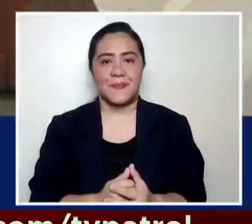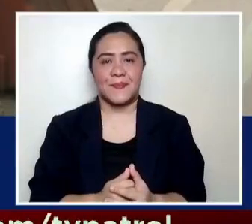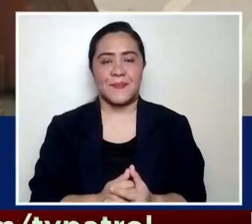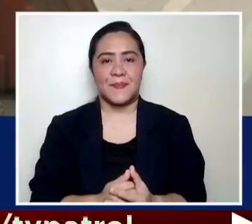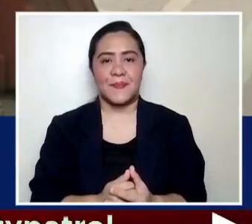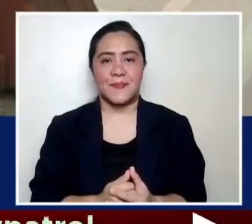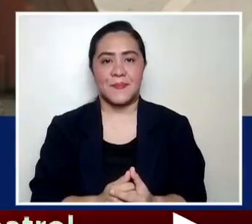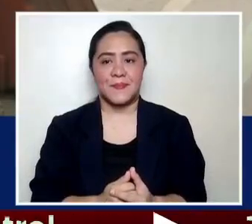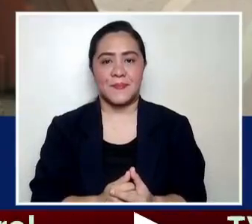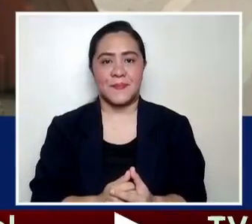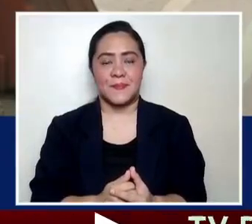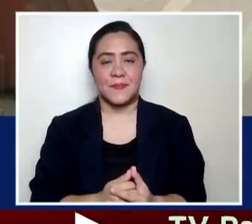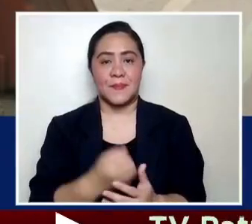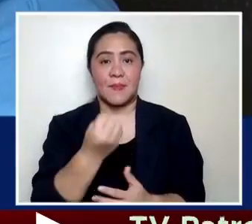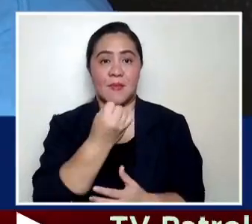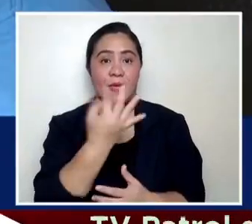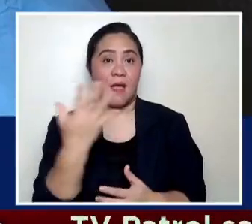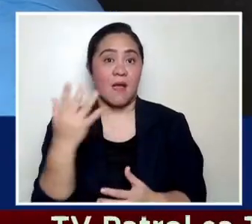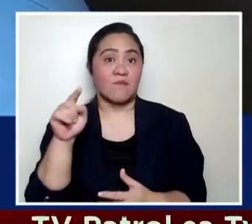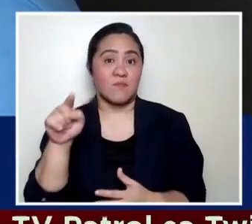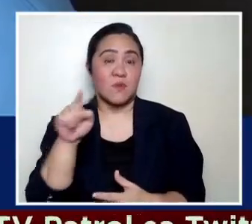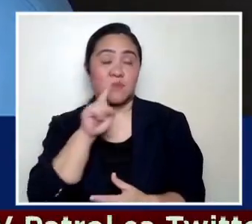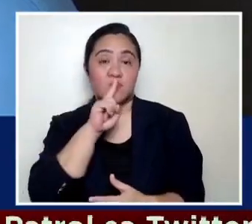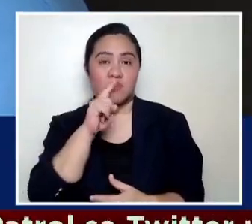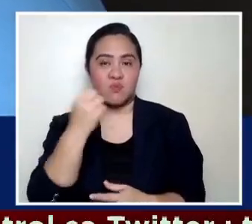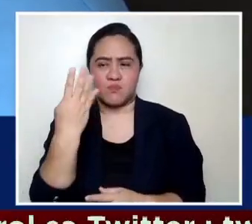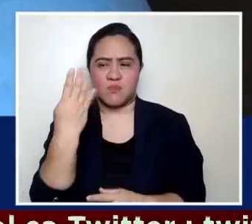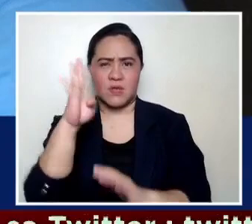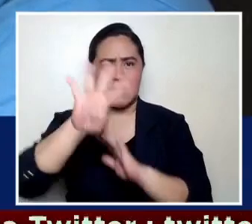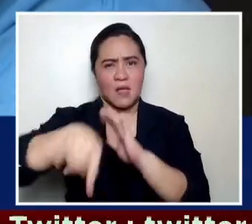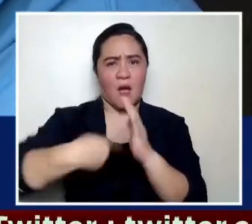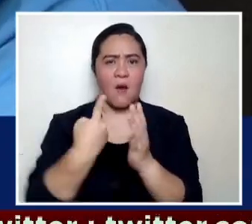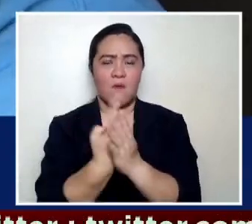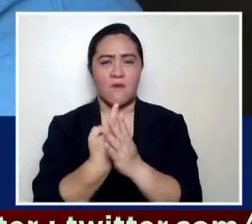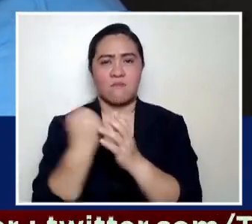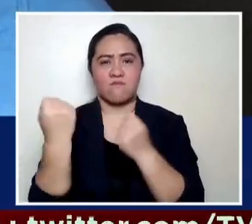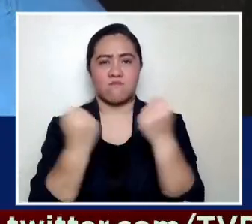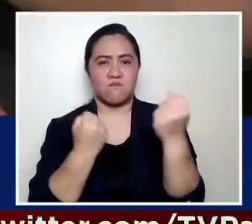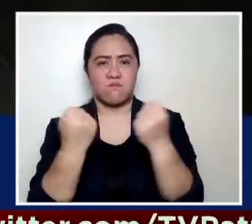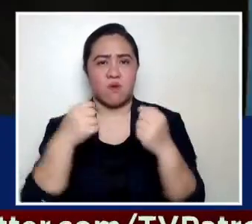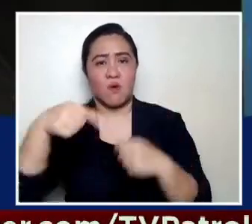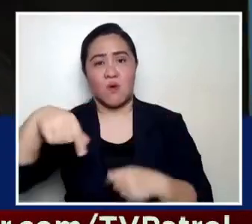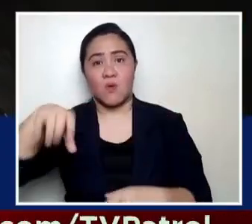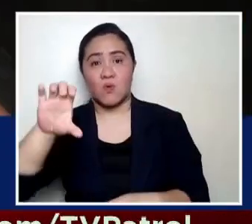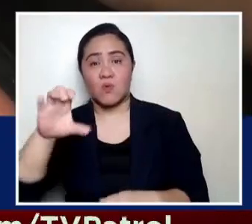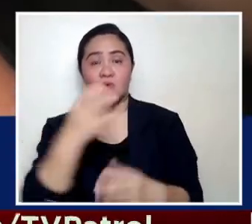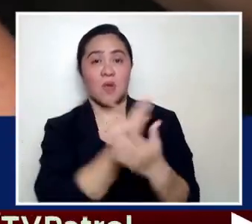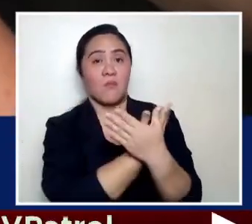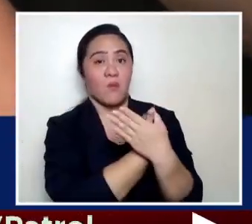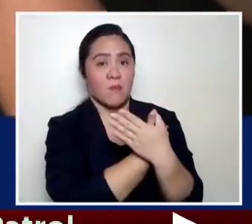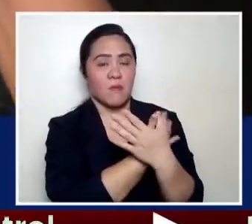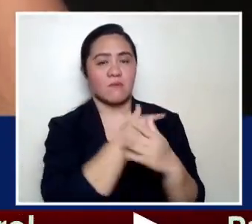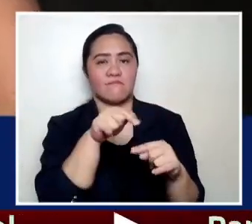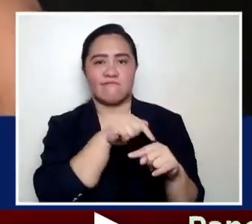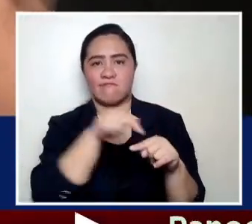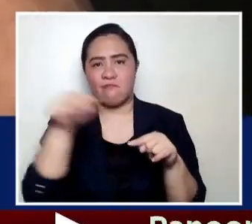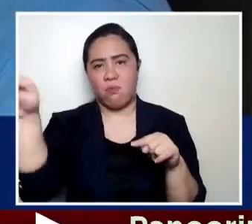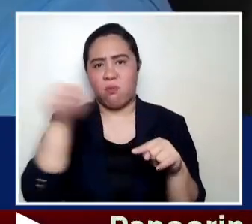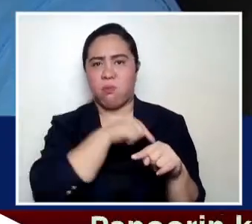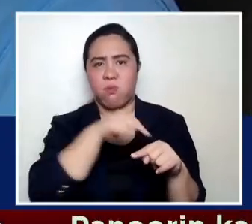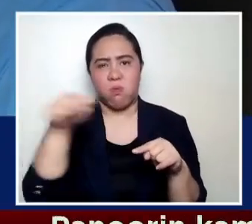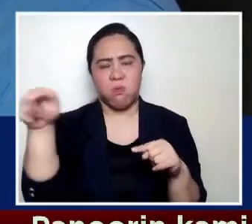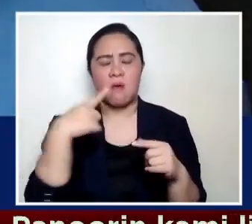Higit 14 na oras na mamasada araw-araw si Sunny Boy sa rutang QC Monumento. Pero nasa 500 piso pa rin ang